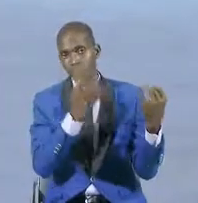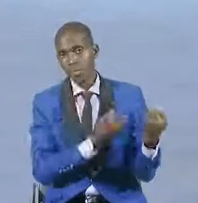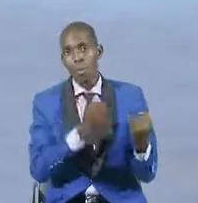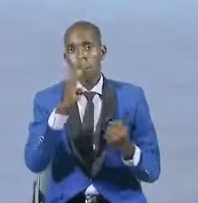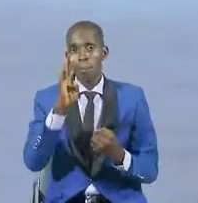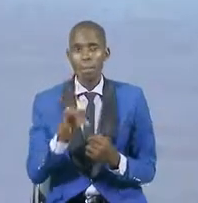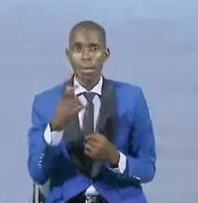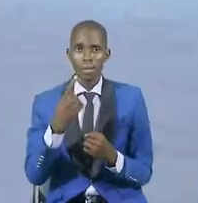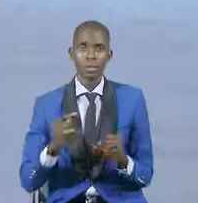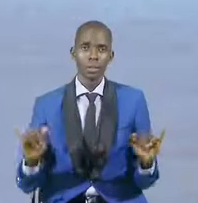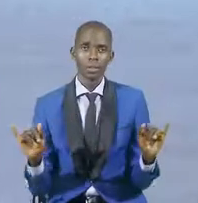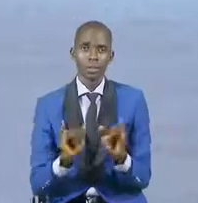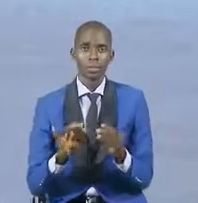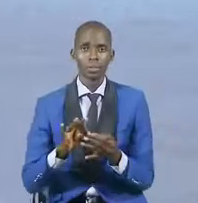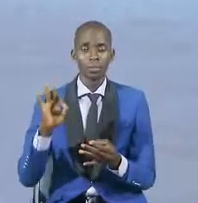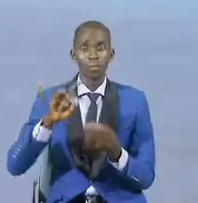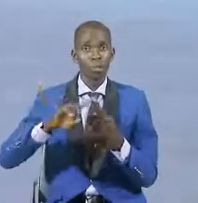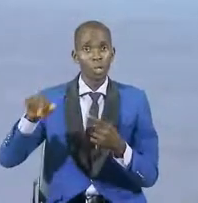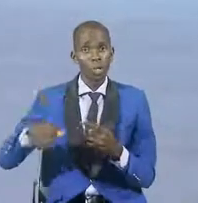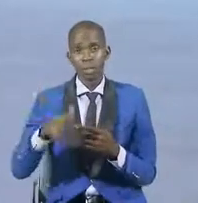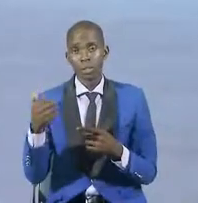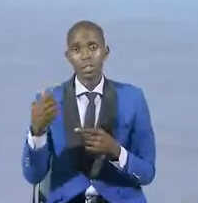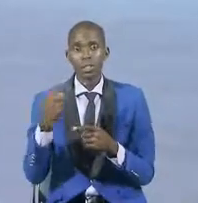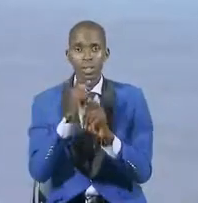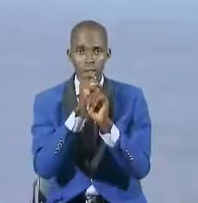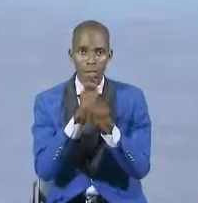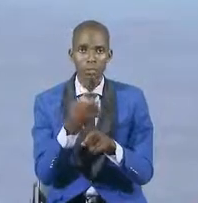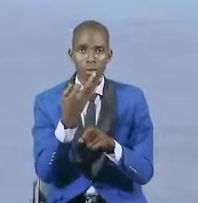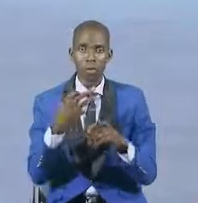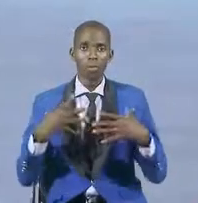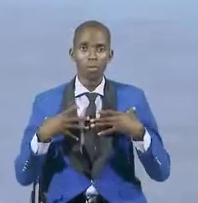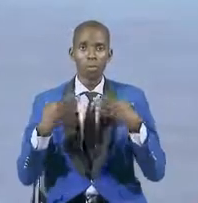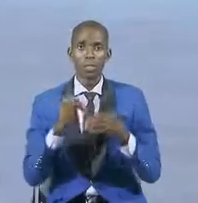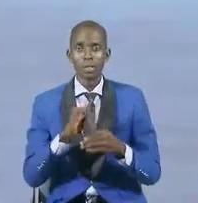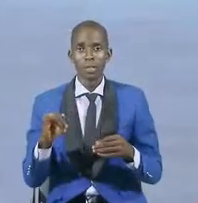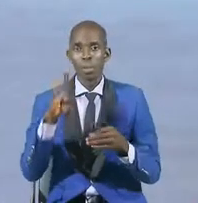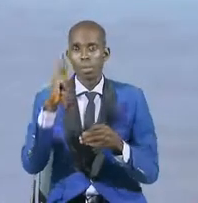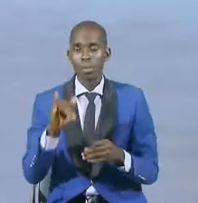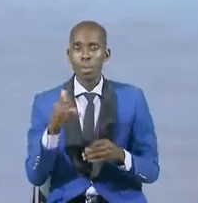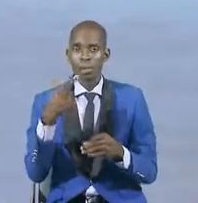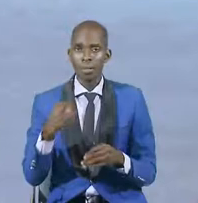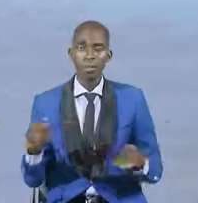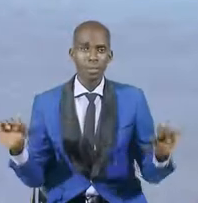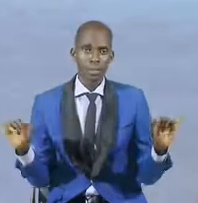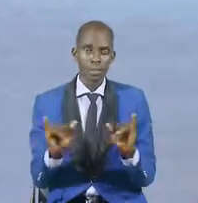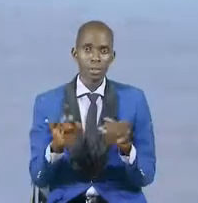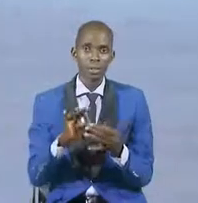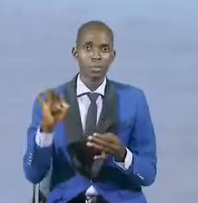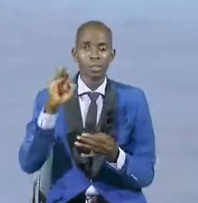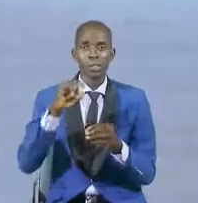Esprit, à un autre le don des guérisons par le même Esprit. Verset